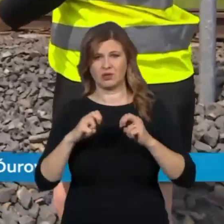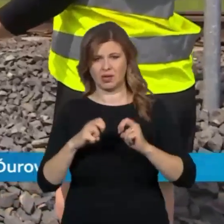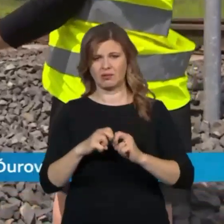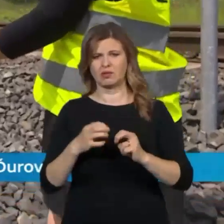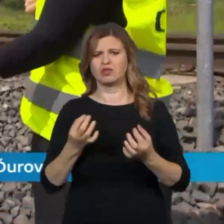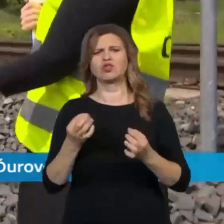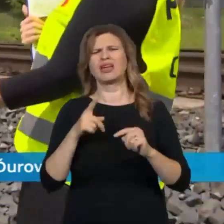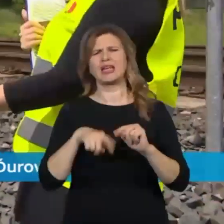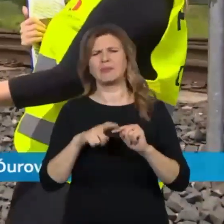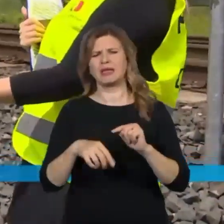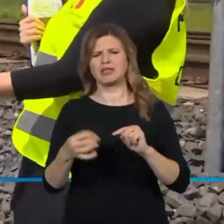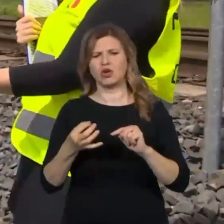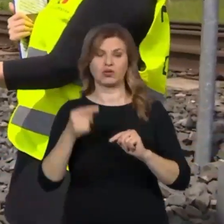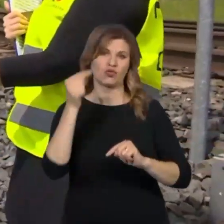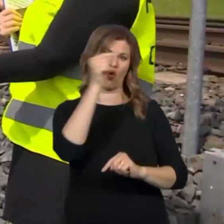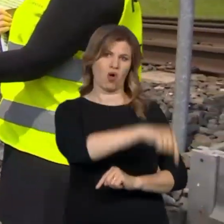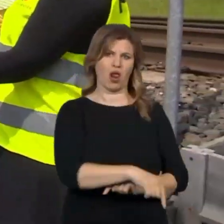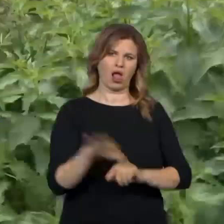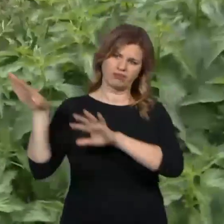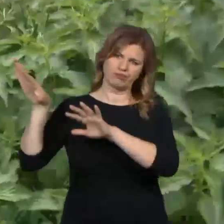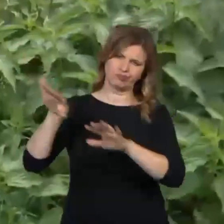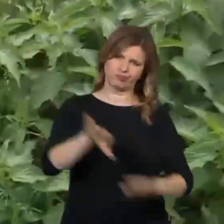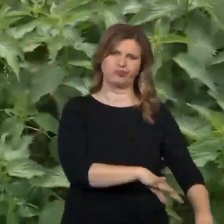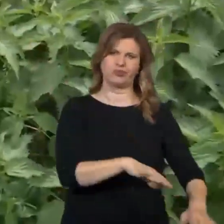chybí, dole pod svahem přebývá.